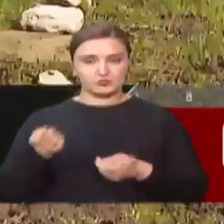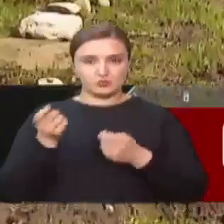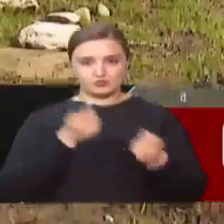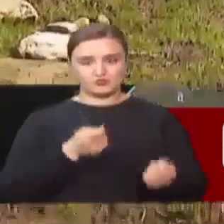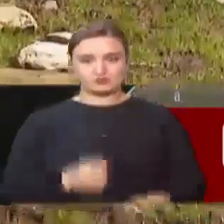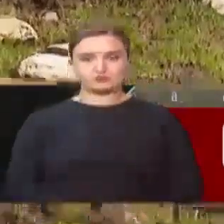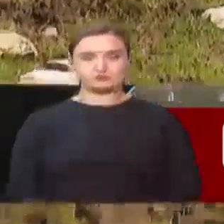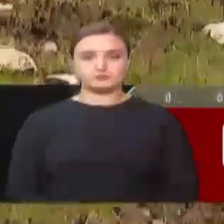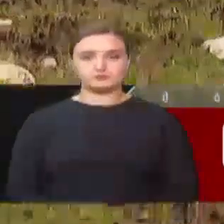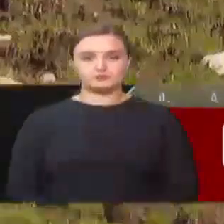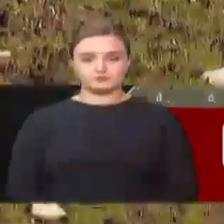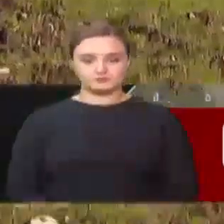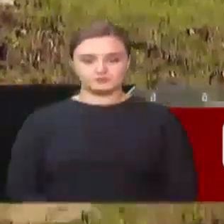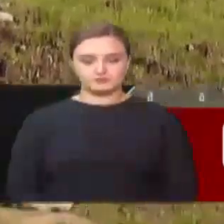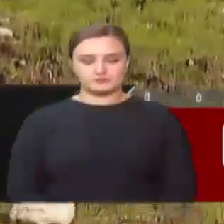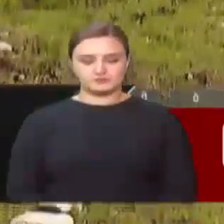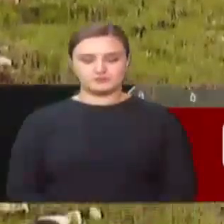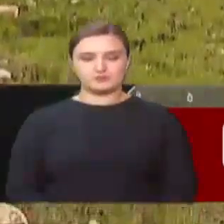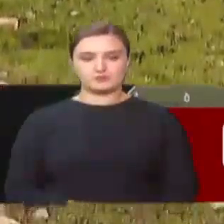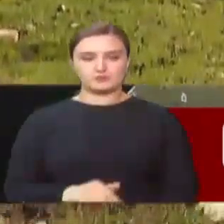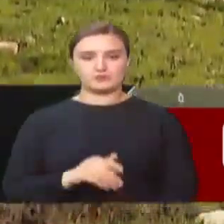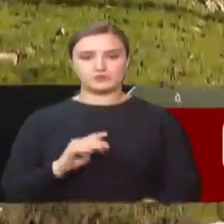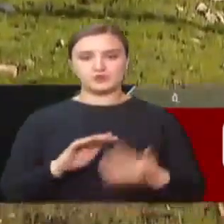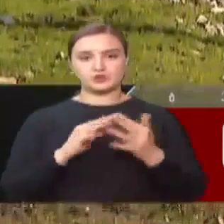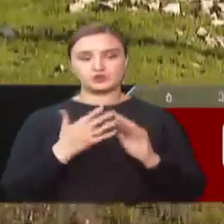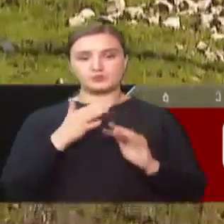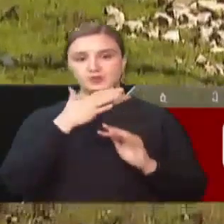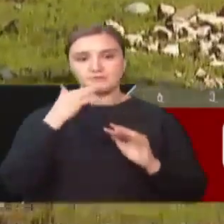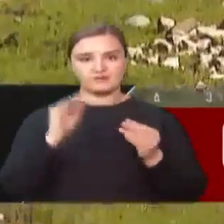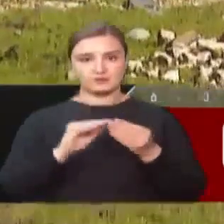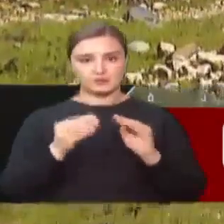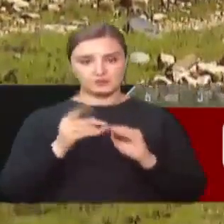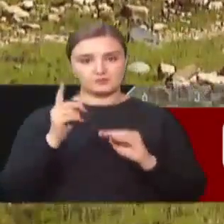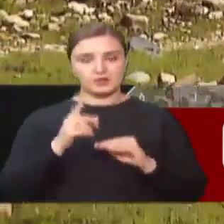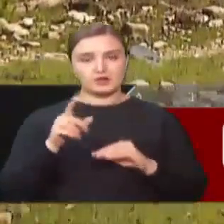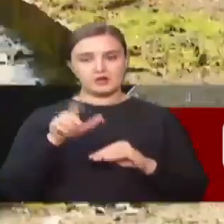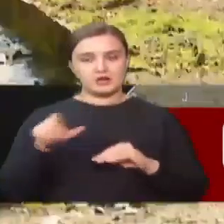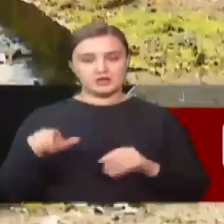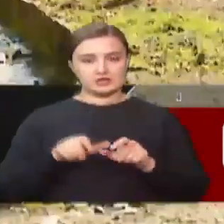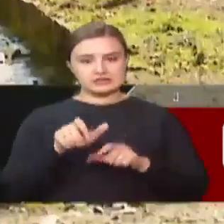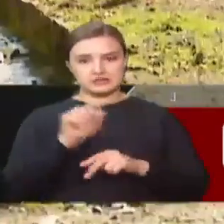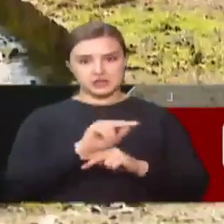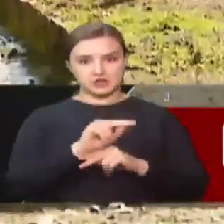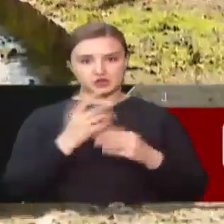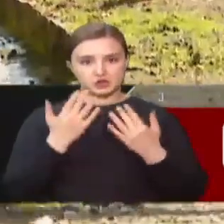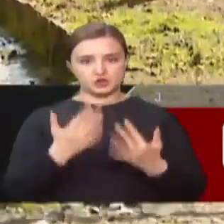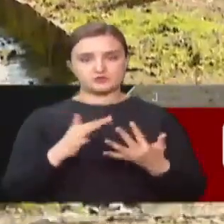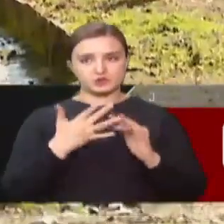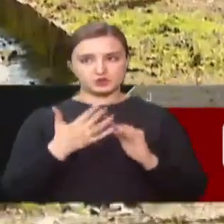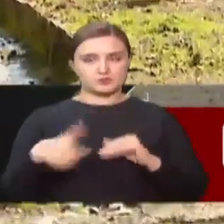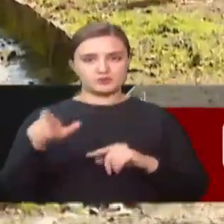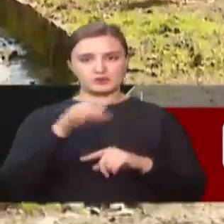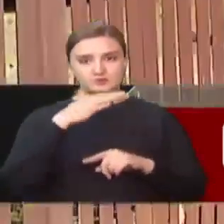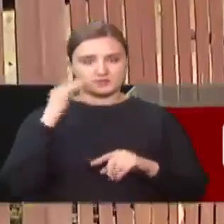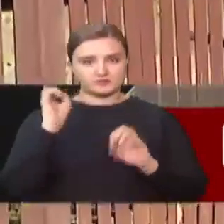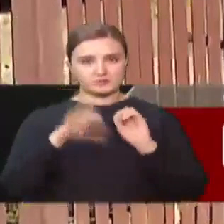ვიცი. Სოფელს ბევრი პრობლემა აქვს, მაგრამ ადგილობრივები უპირველესად გზის რეაბილიტაციას ითხოვენ. მათი თქმით, სოფელი უკვე ძალიან